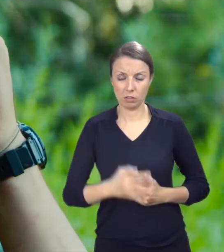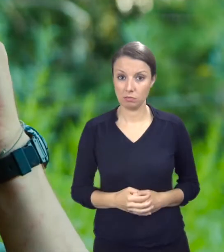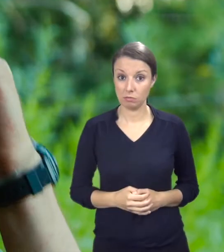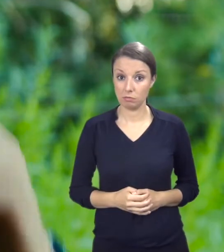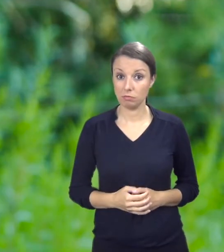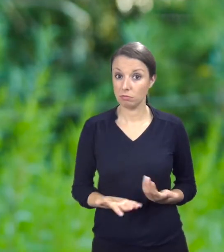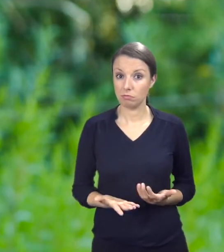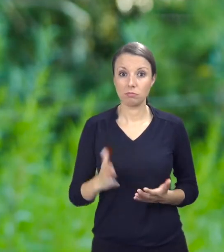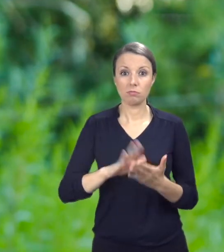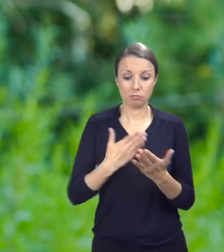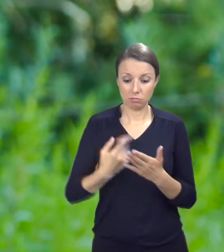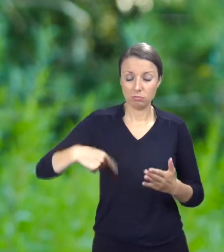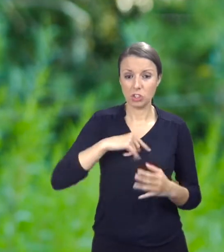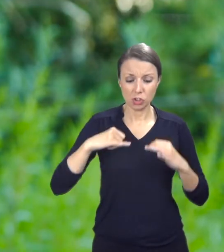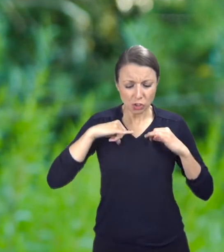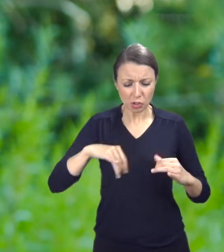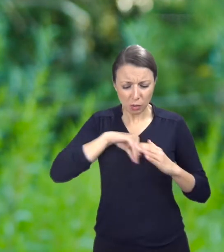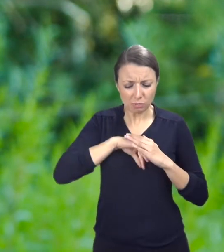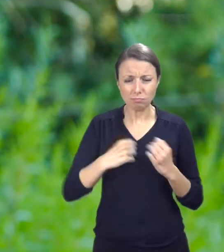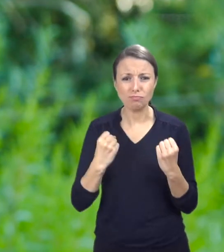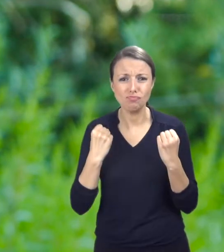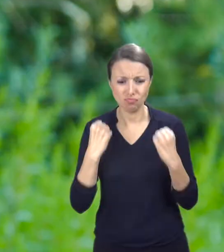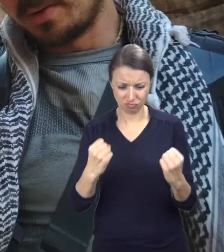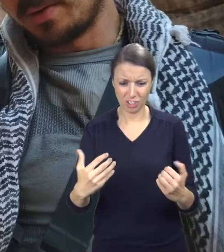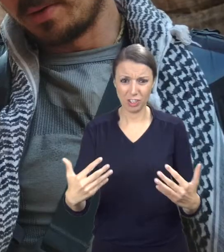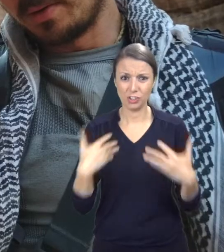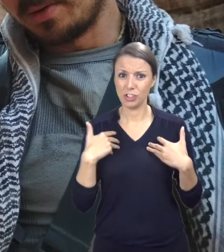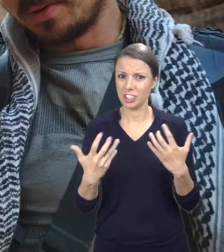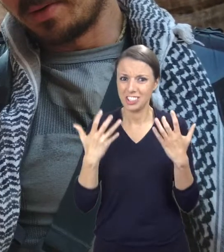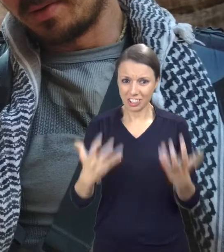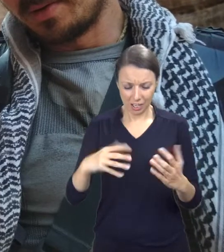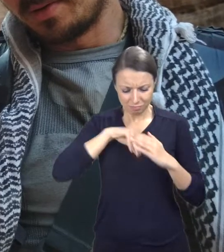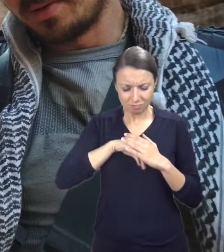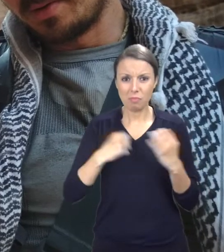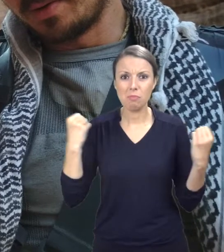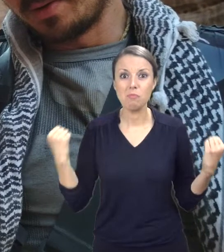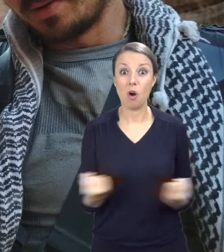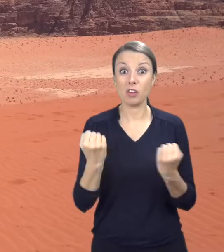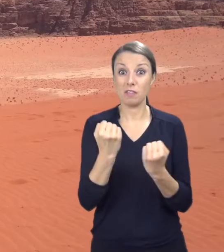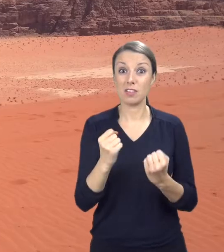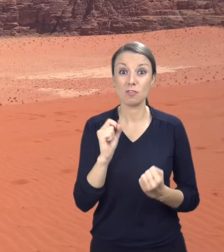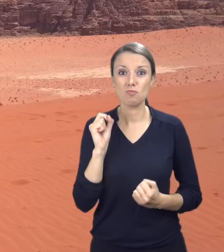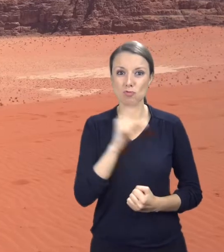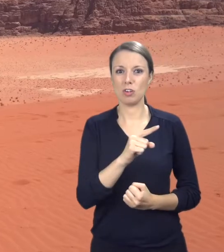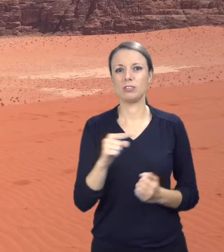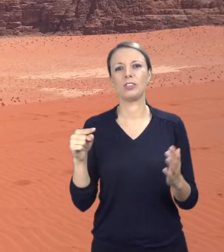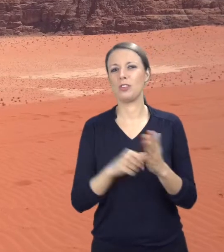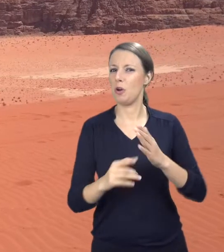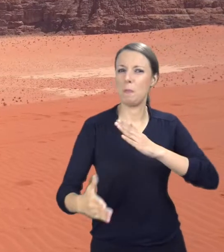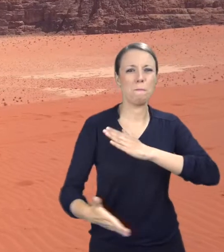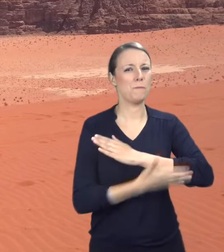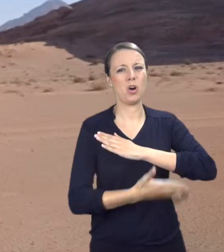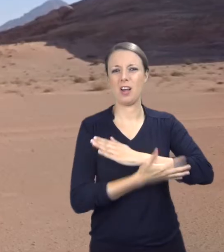Jeżeli mamy siłę, mamy moc do tego, żeby żyć, mamy tą wewnętrzną motywację, no to już jest to dobrą